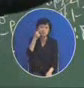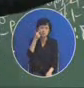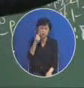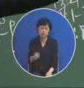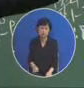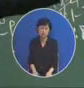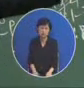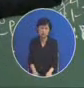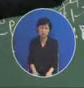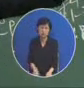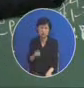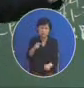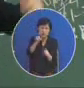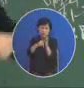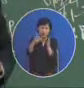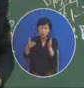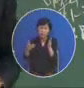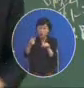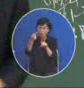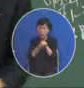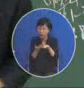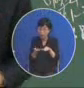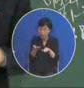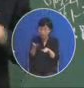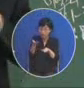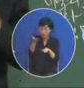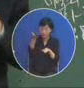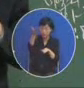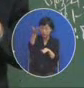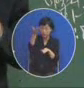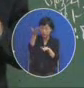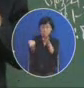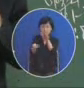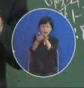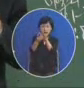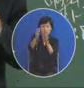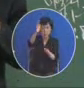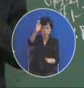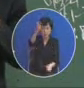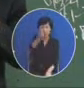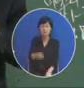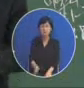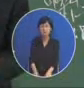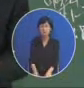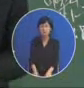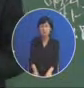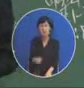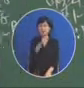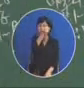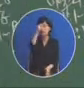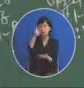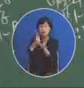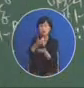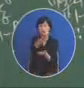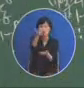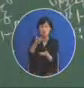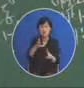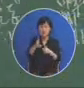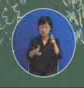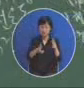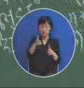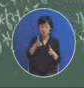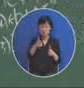day. 서밋 자리에 와 있을 겁니다. You will be raised on the place 자, of the summit. 솔직히 우리 지금 중기자분들, 장로님들 여러분 사업 어려울 수